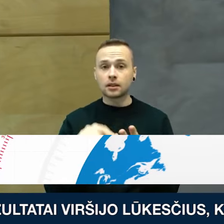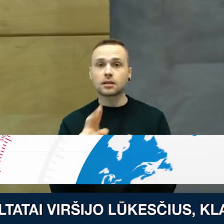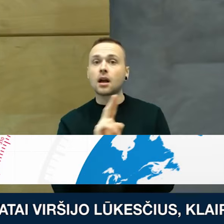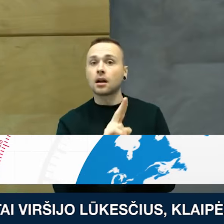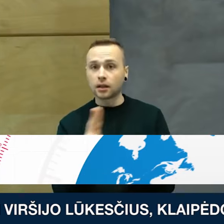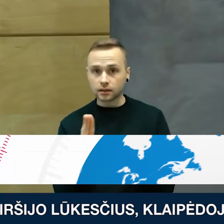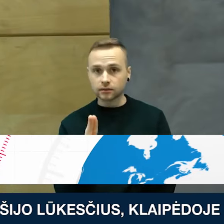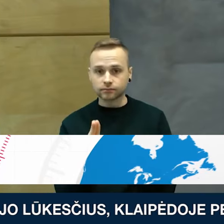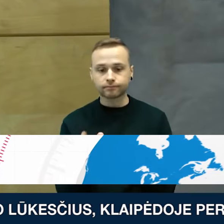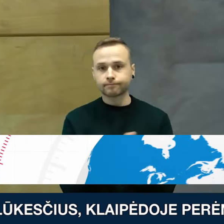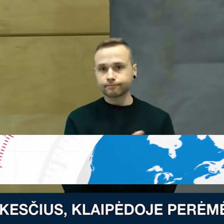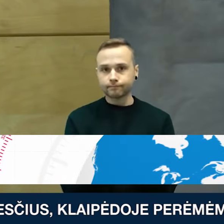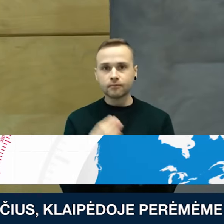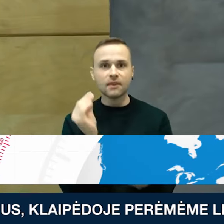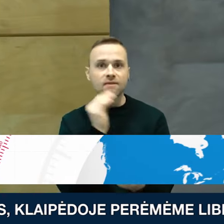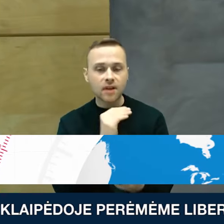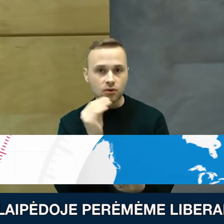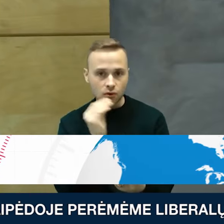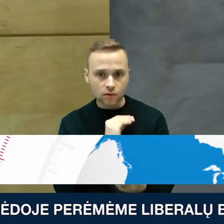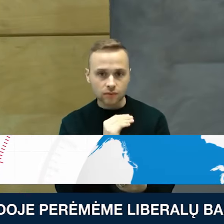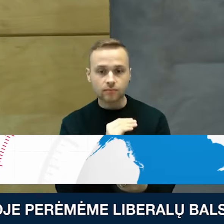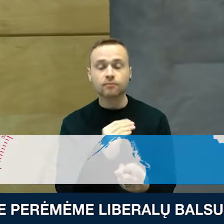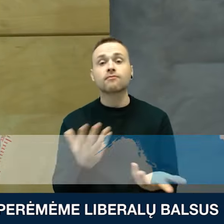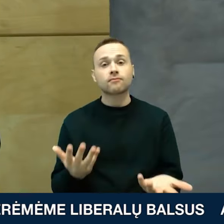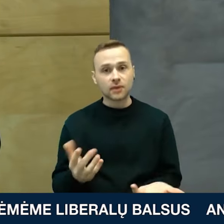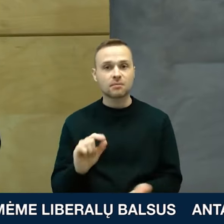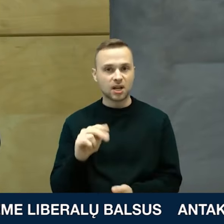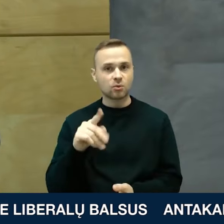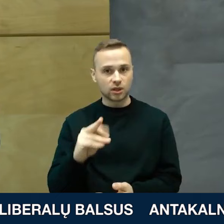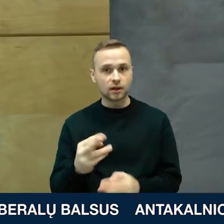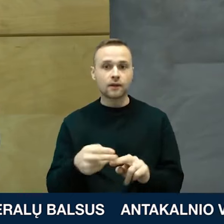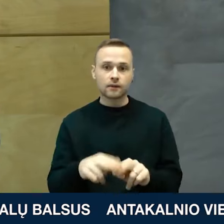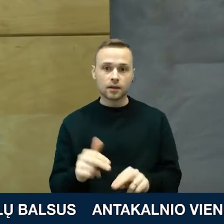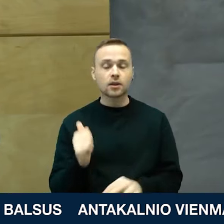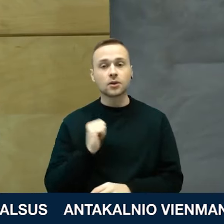kandidatai gavo vienodą skaičių balsų, tai gali būti, kad rinkėjai